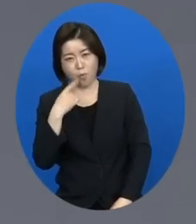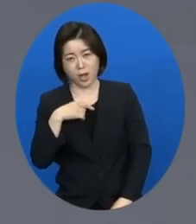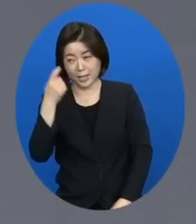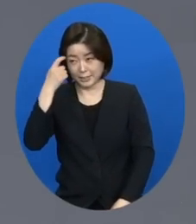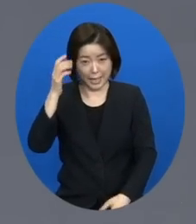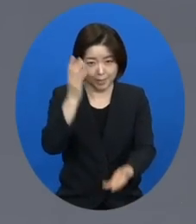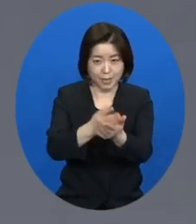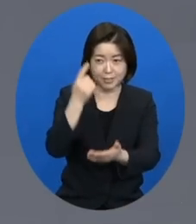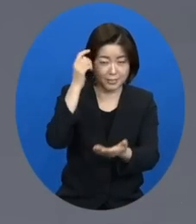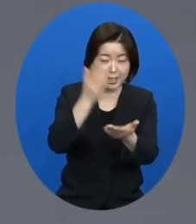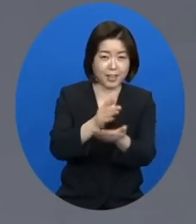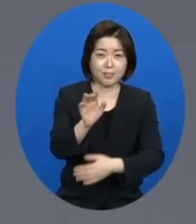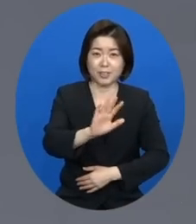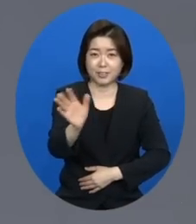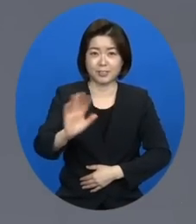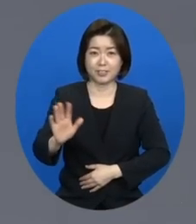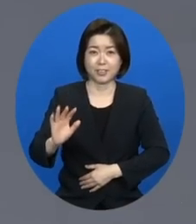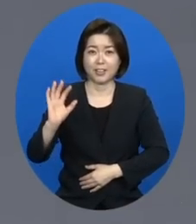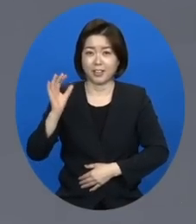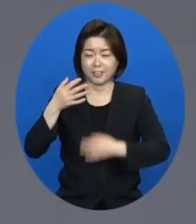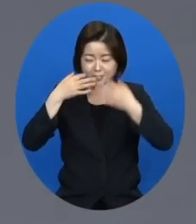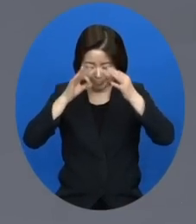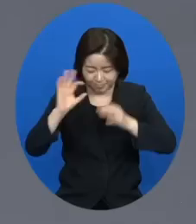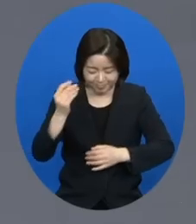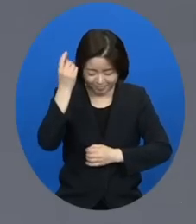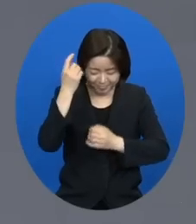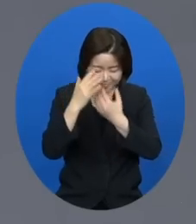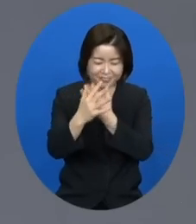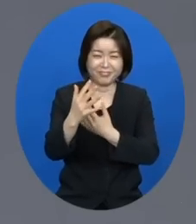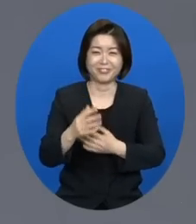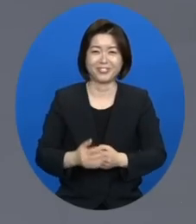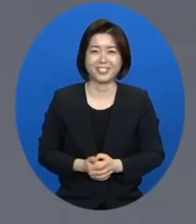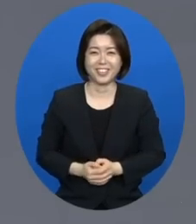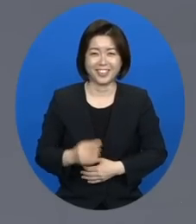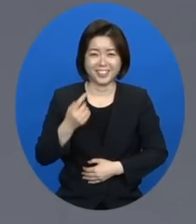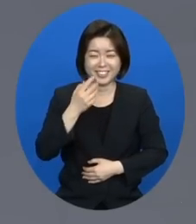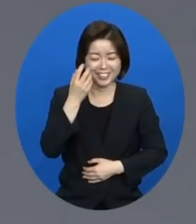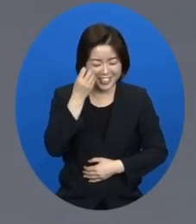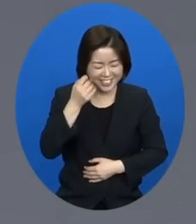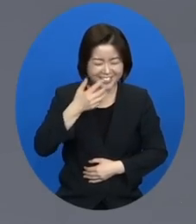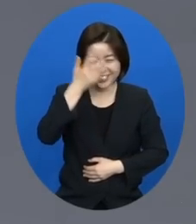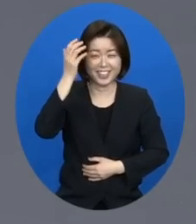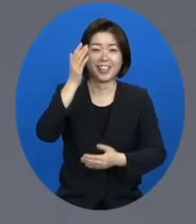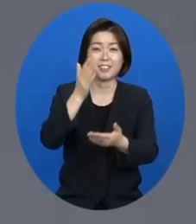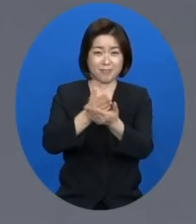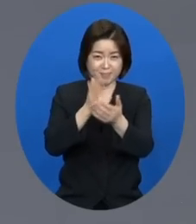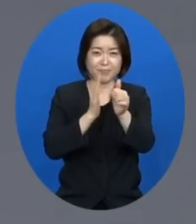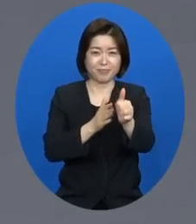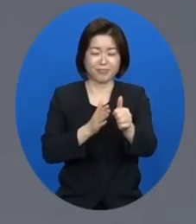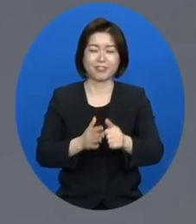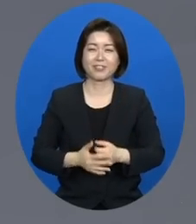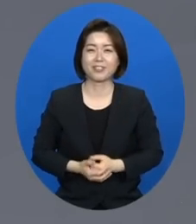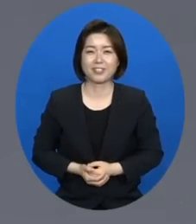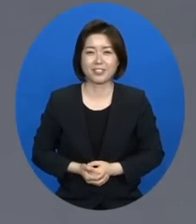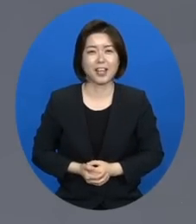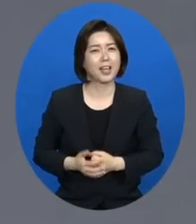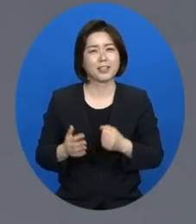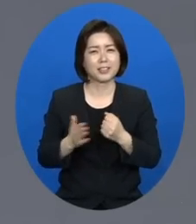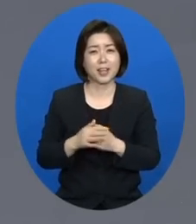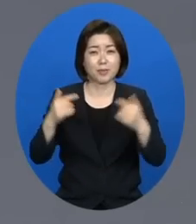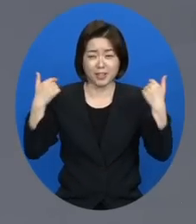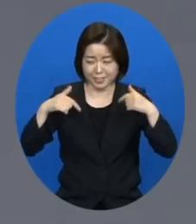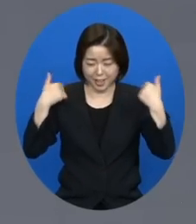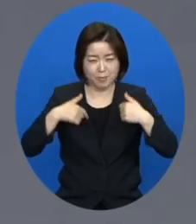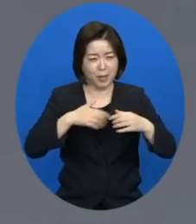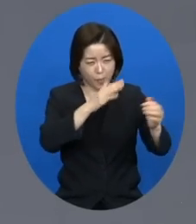지금. 이상한 금요 성령 집회 이상한 상상하시면 안 됩니다. 그러니까 날마다